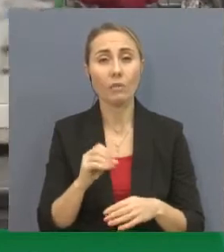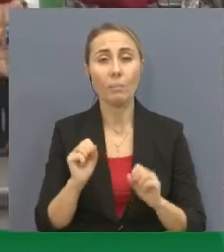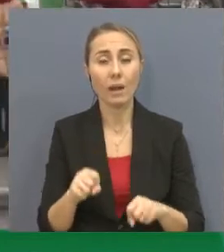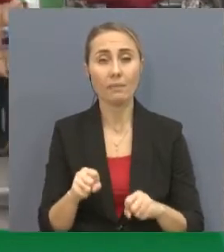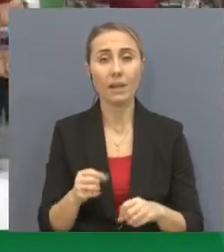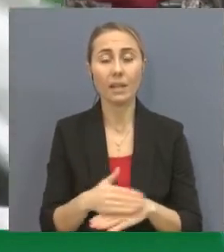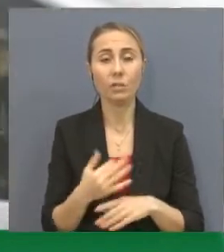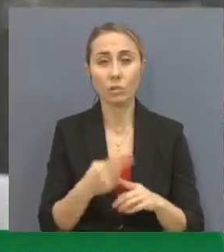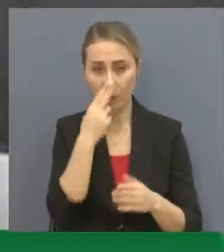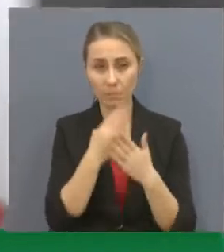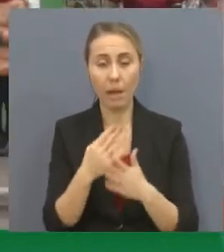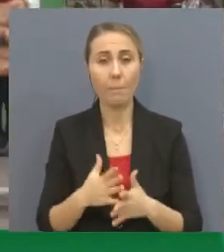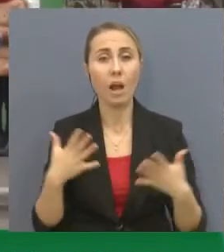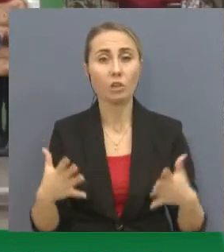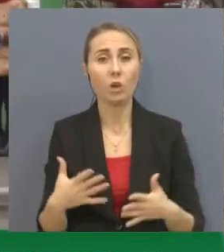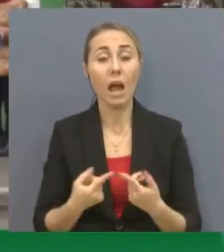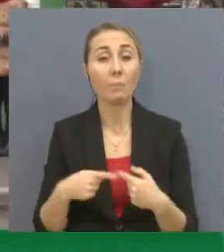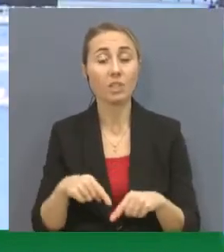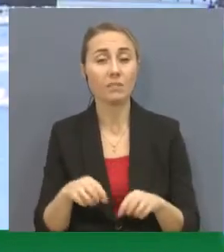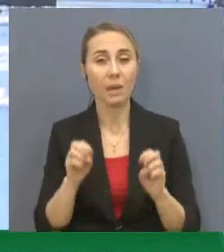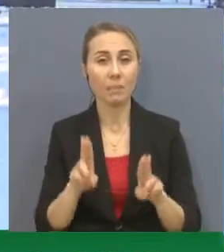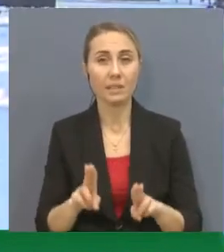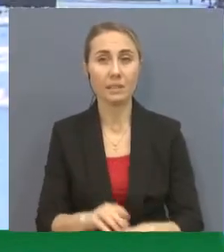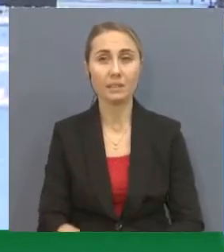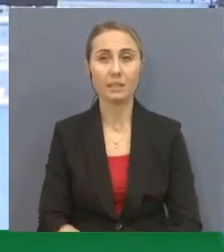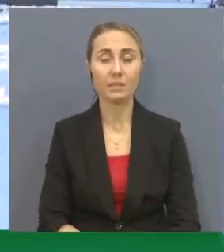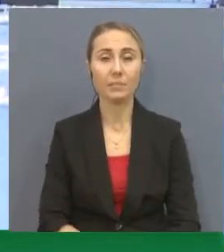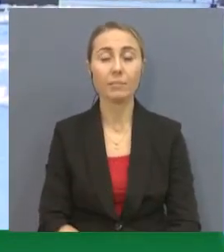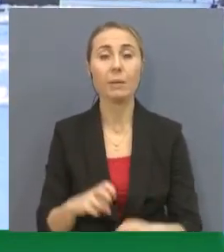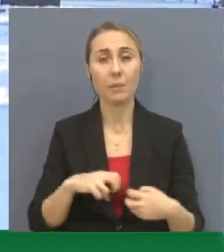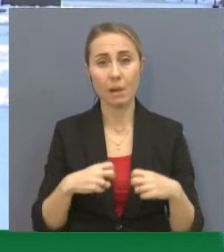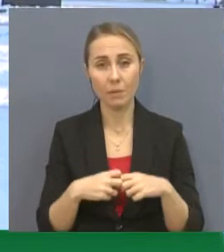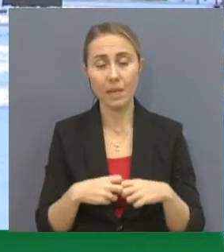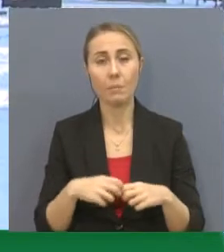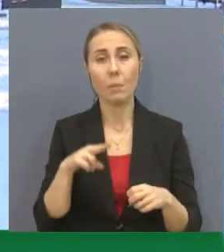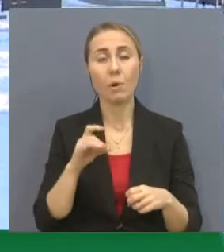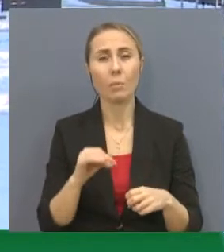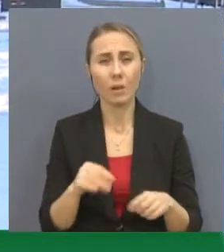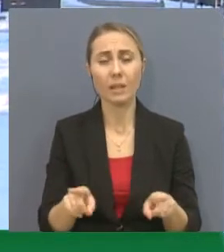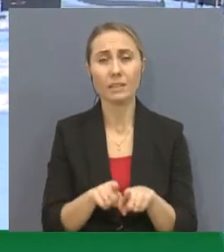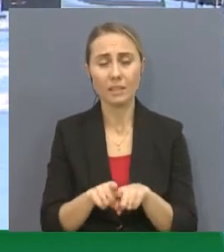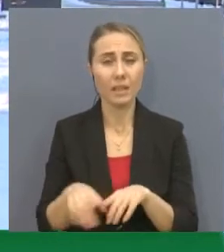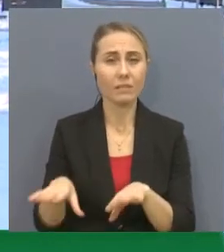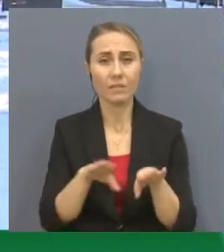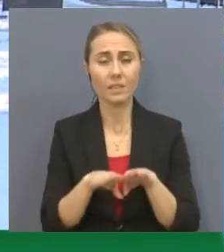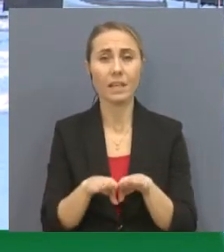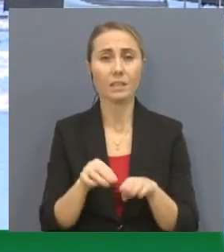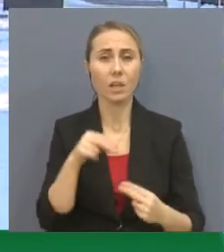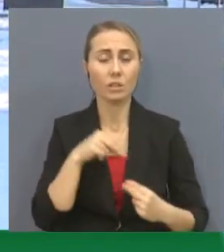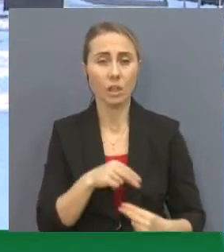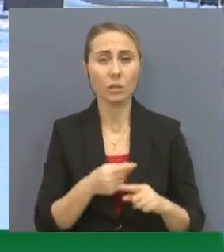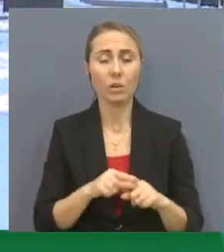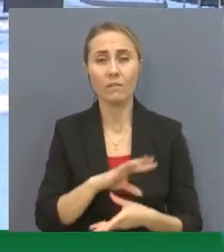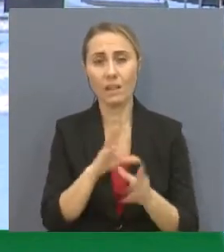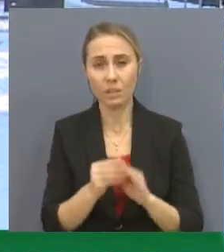представляющие большой общественной опасности проблем апробации типичная во всех странах это перегруженность сотрудников в основном